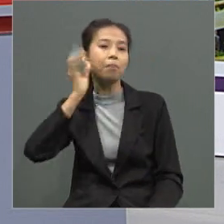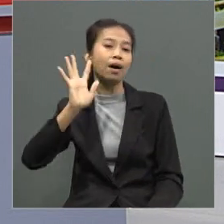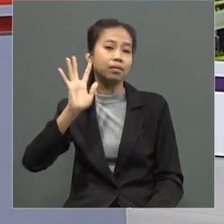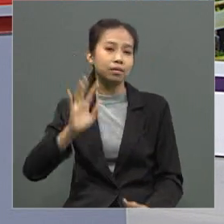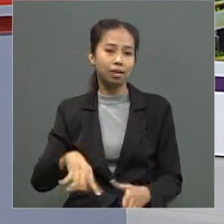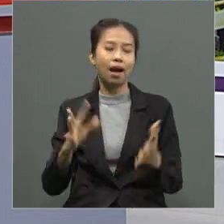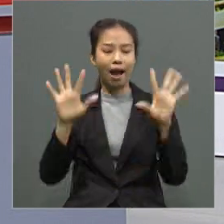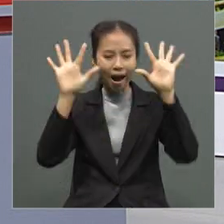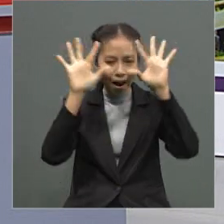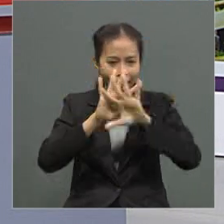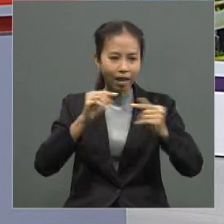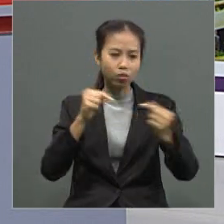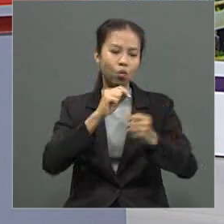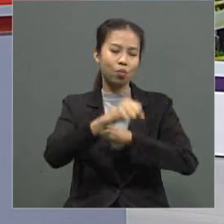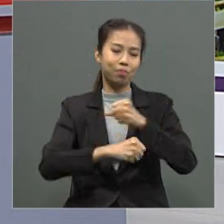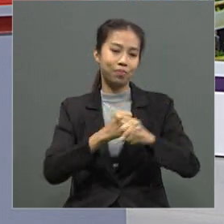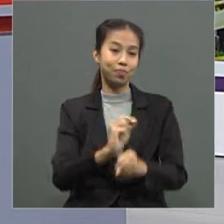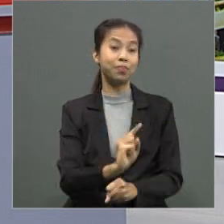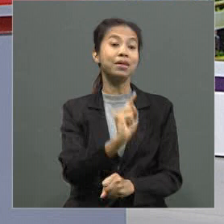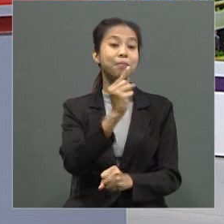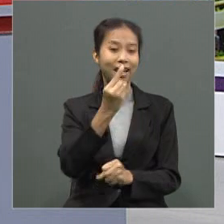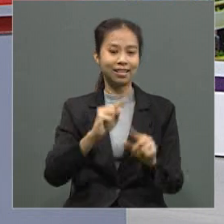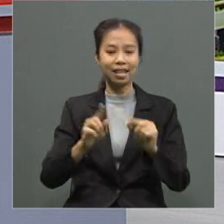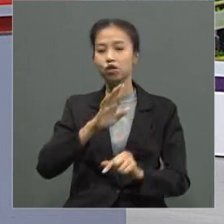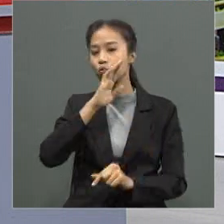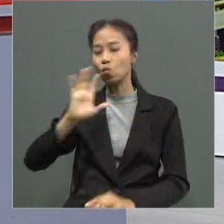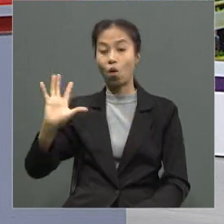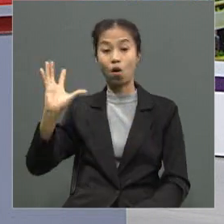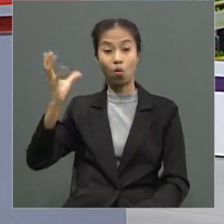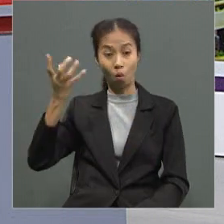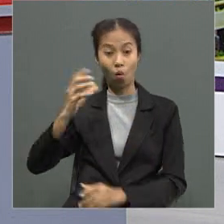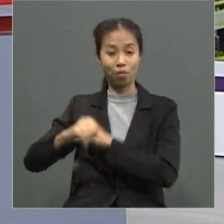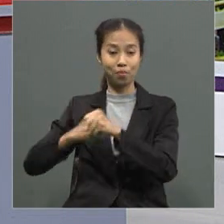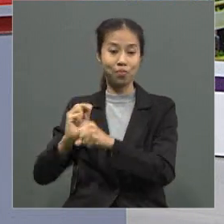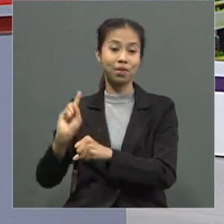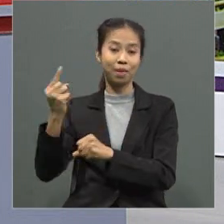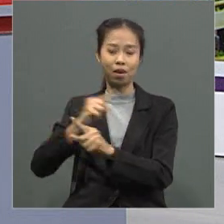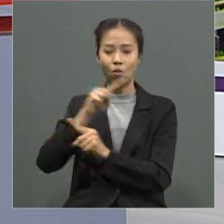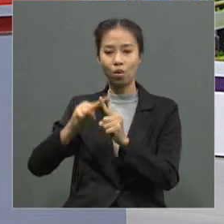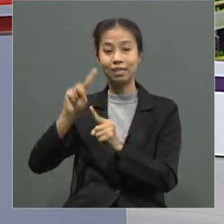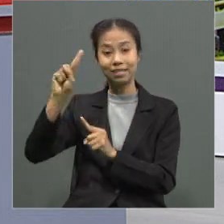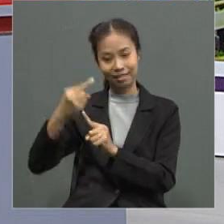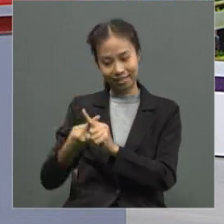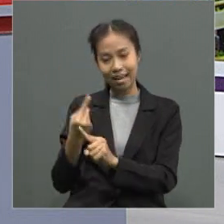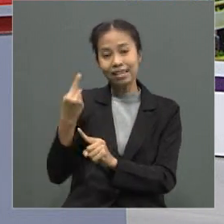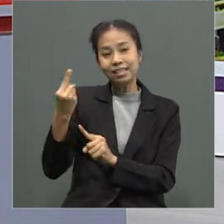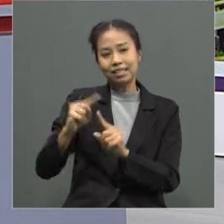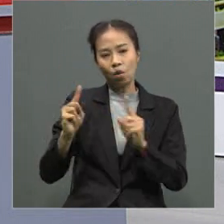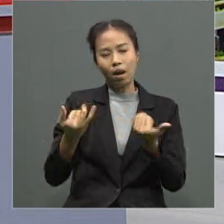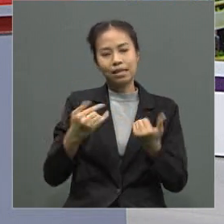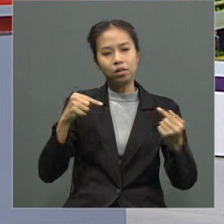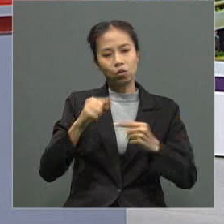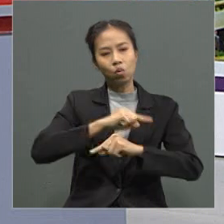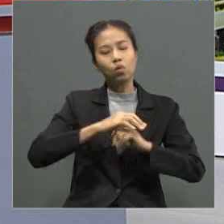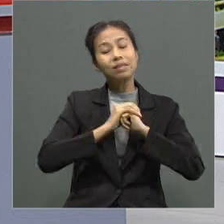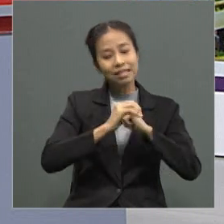วันปีใหม่สากลก็คือวันที่ 1มกราคมทุกปีปีใหม่ไทยก็จะเป็น 13เมษายนนั่นเองนะคะก็คนจีนเองก็จะ